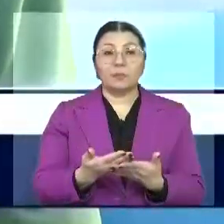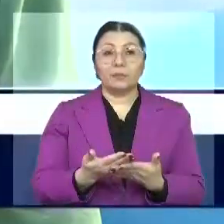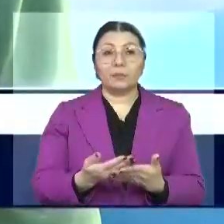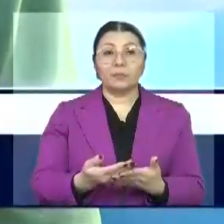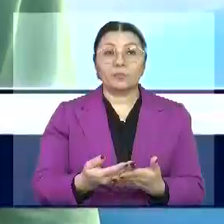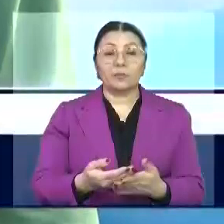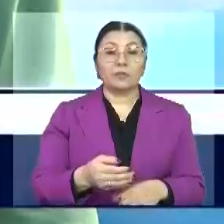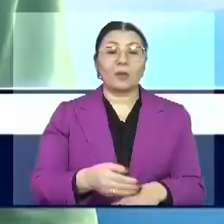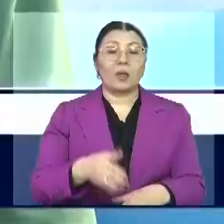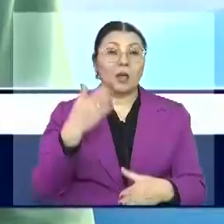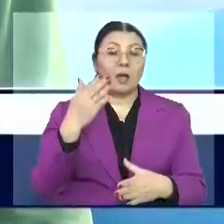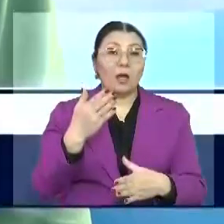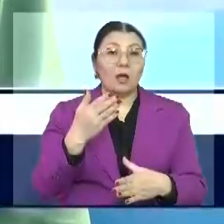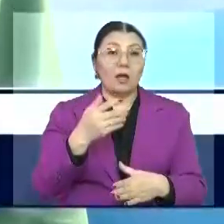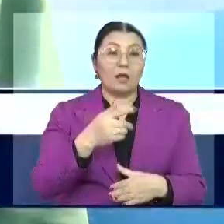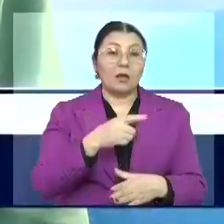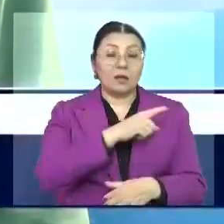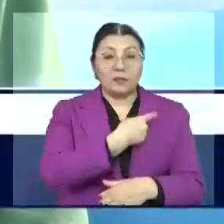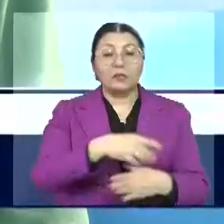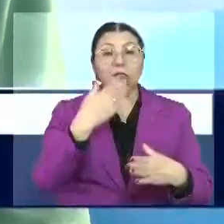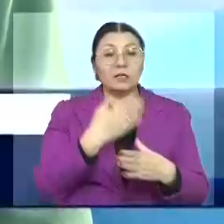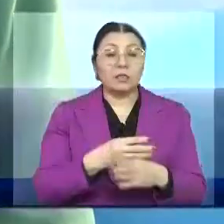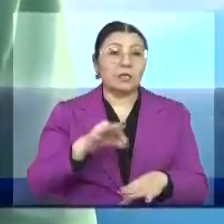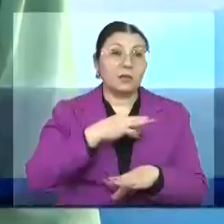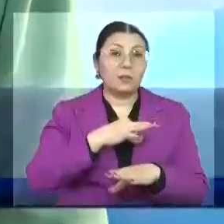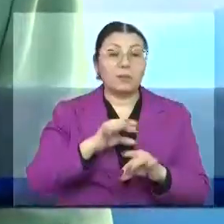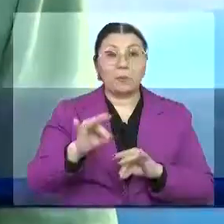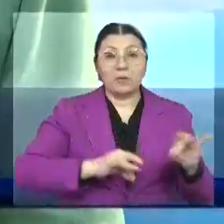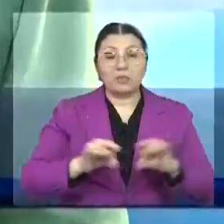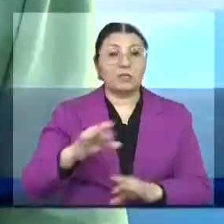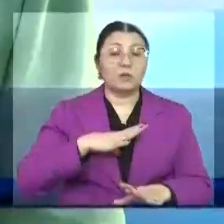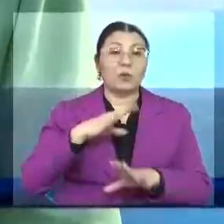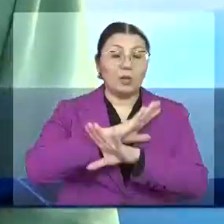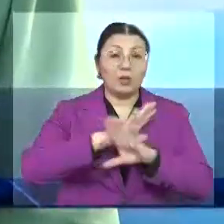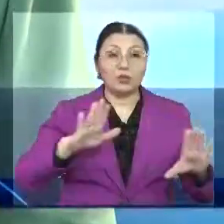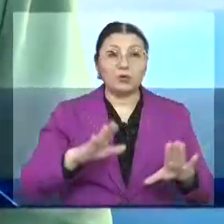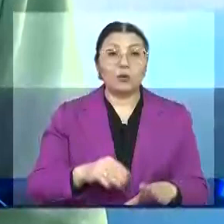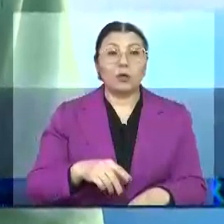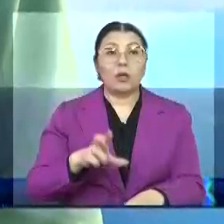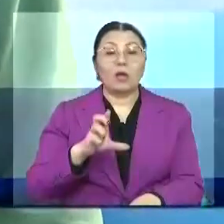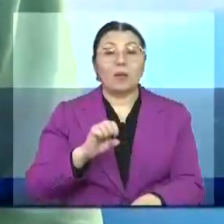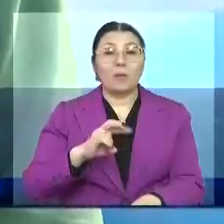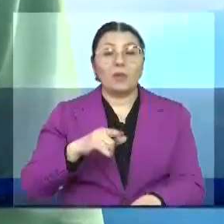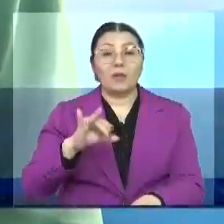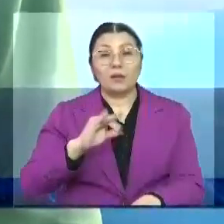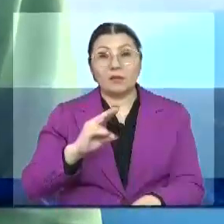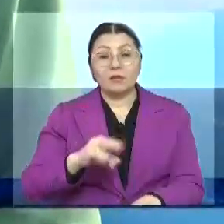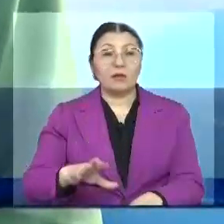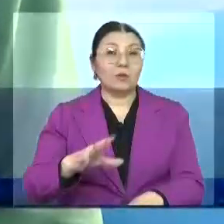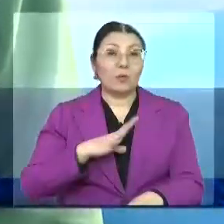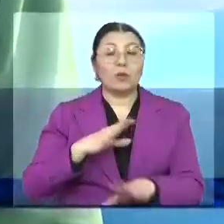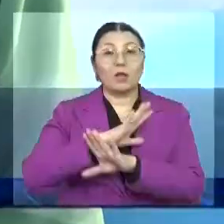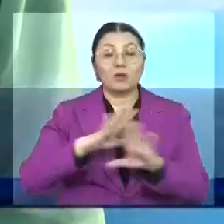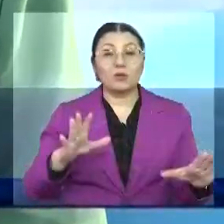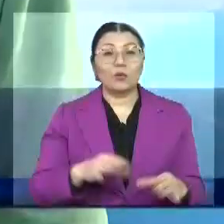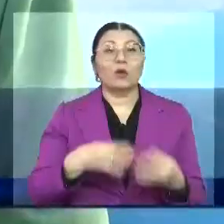жедел жәрдем машинасы да болған жоқ, дұрыс жанар жағармай да болған жоқ. Сол қандай көлік болады, ат болсын, түйешана